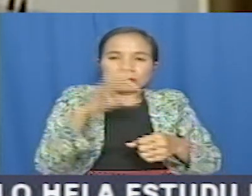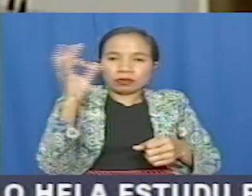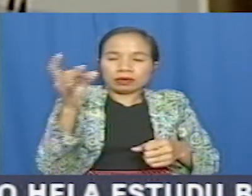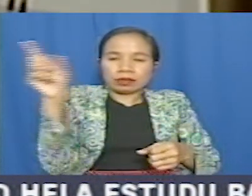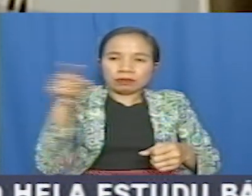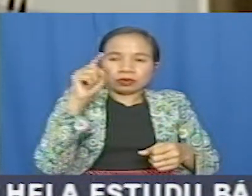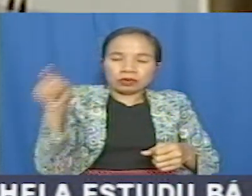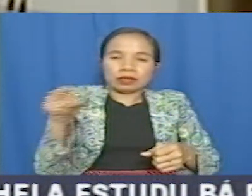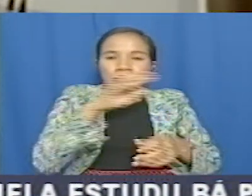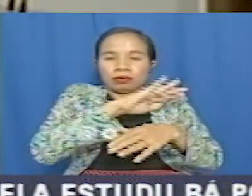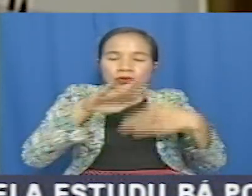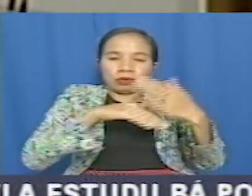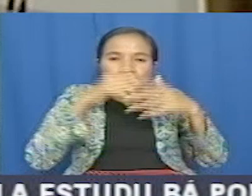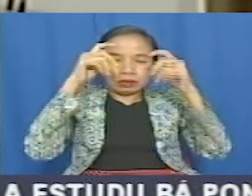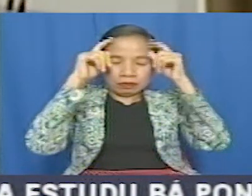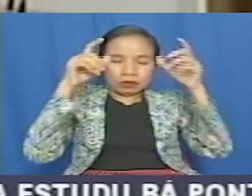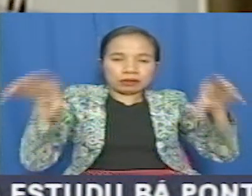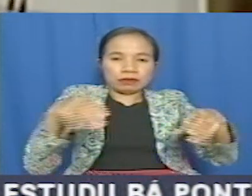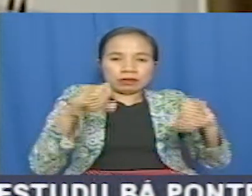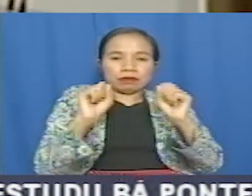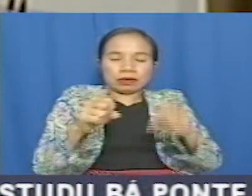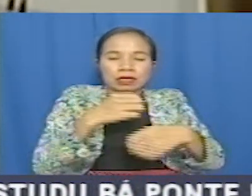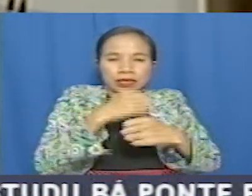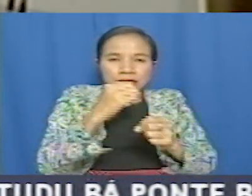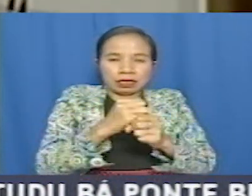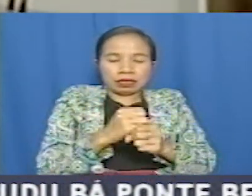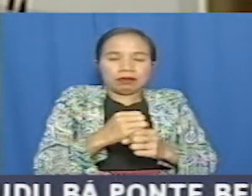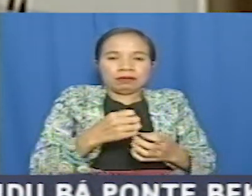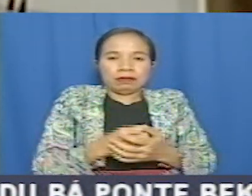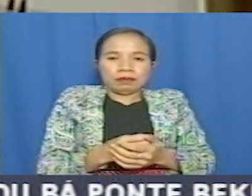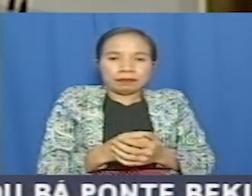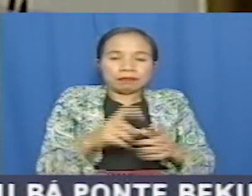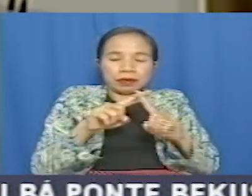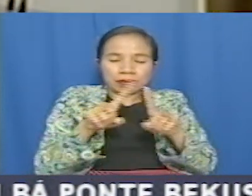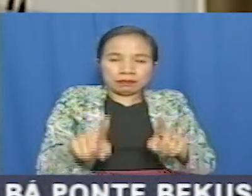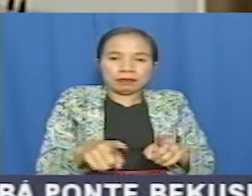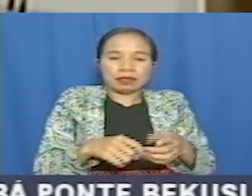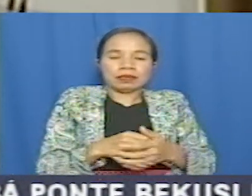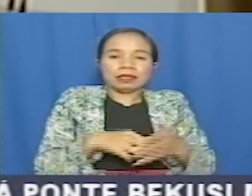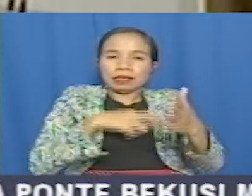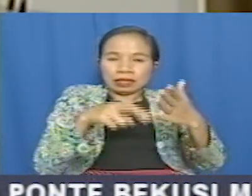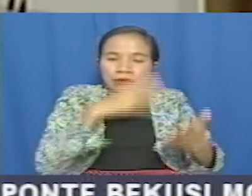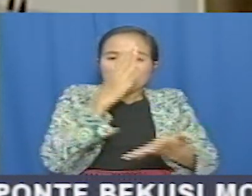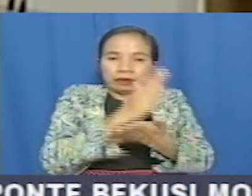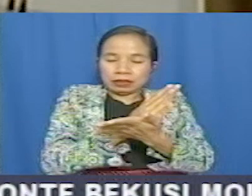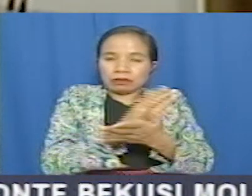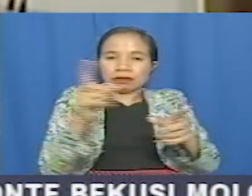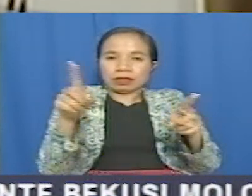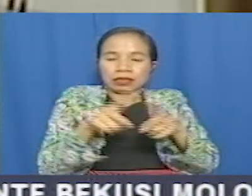a nivel nasional hotu. Servisu serna ita bele halao direta, mais makane medidas preventivas sira